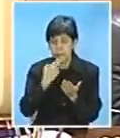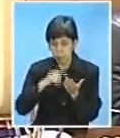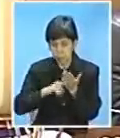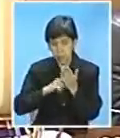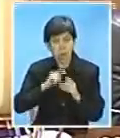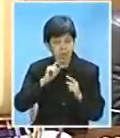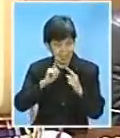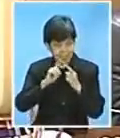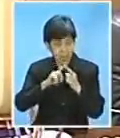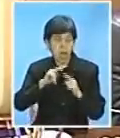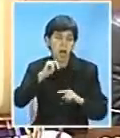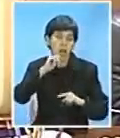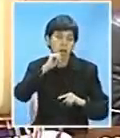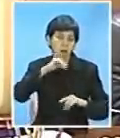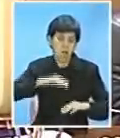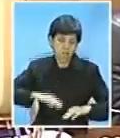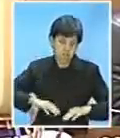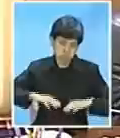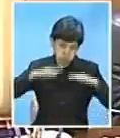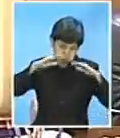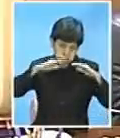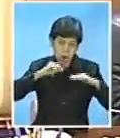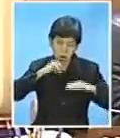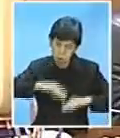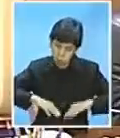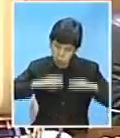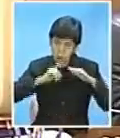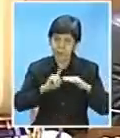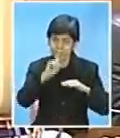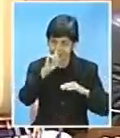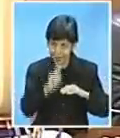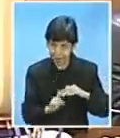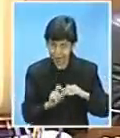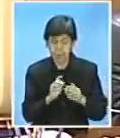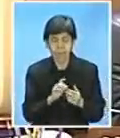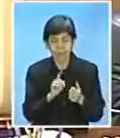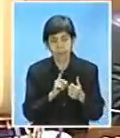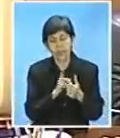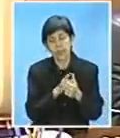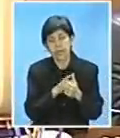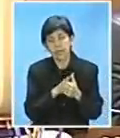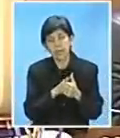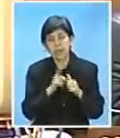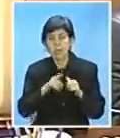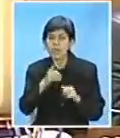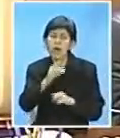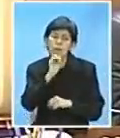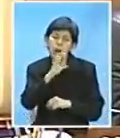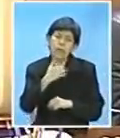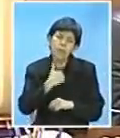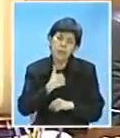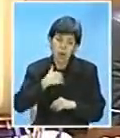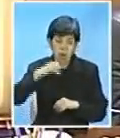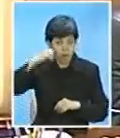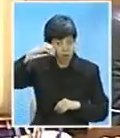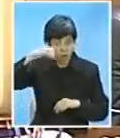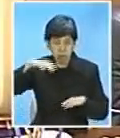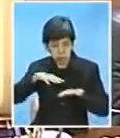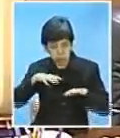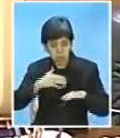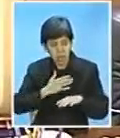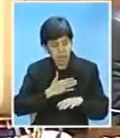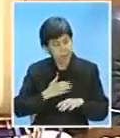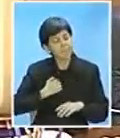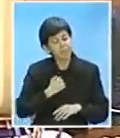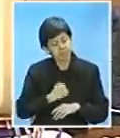มน้ำตายนะคือตายจากน้ำนะเหตุจากน้ำนะครับหรือสิ่งที่ท่านกล่าวว่าไฟดูดตายนะซึ่งพวกเราก็เ